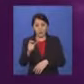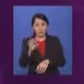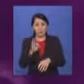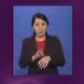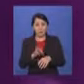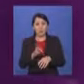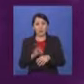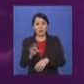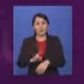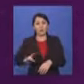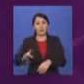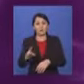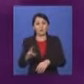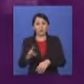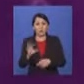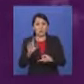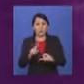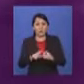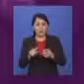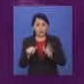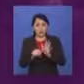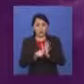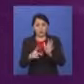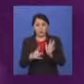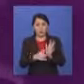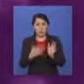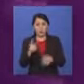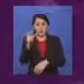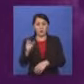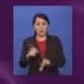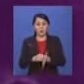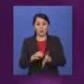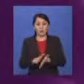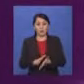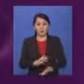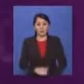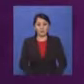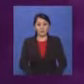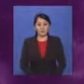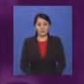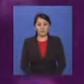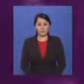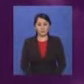алынды. Жалпы өңірде коронавирус жұқтырудың 6803 жағдайы тіркелген.